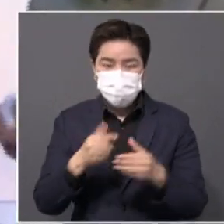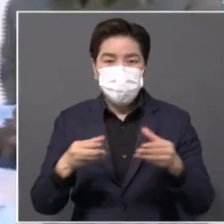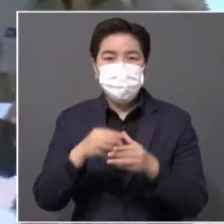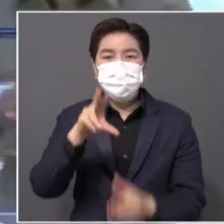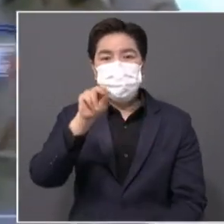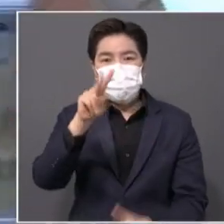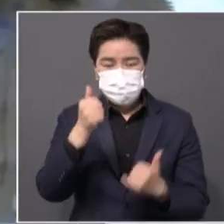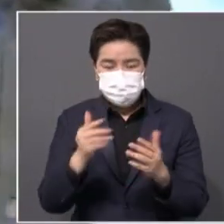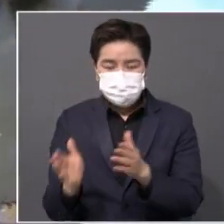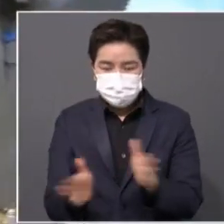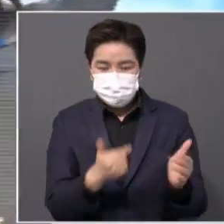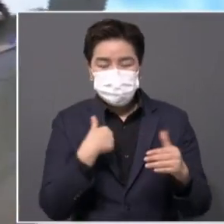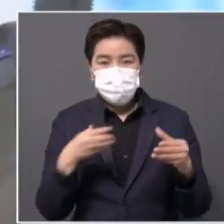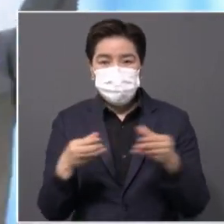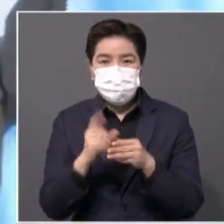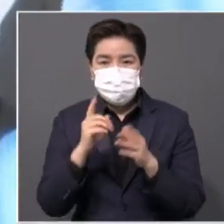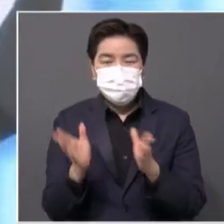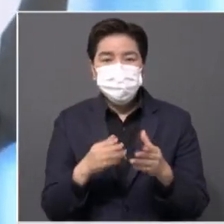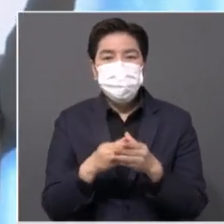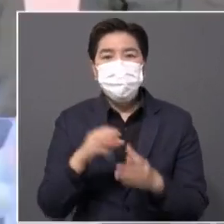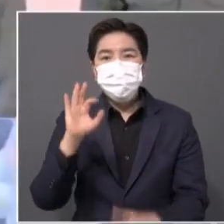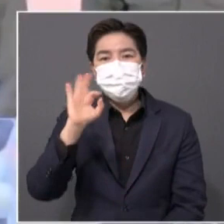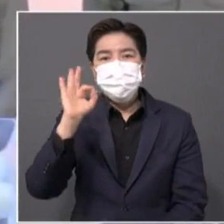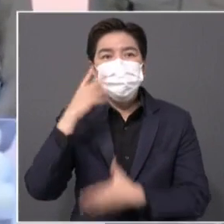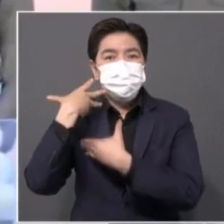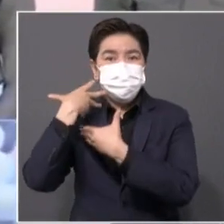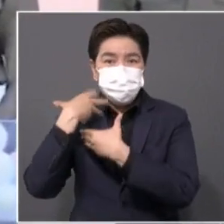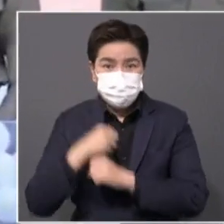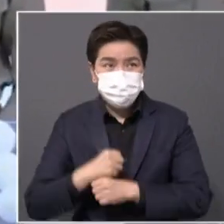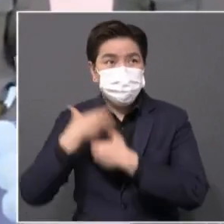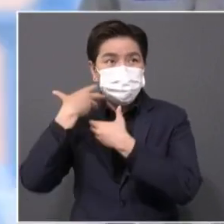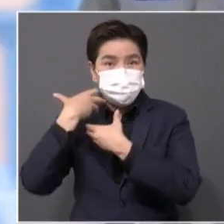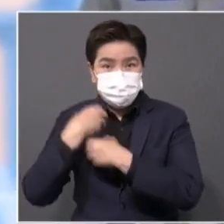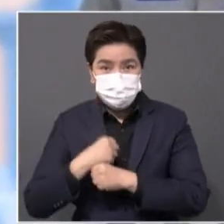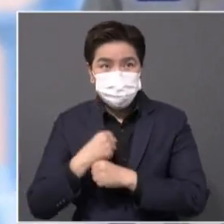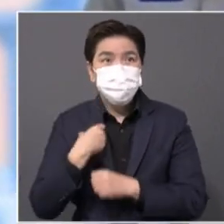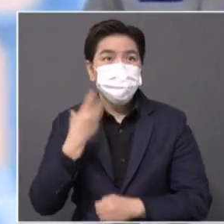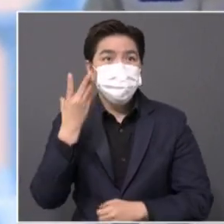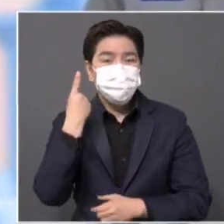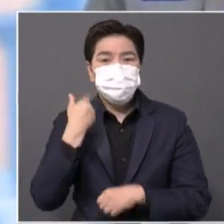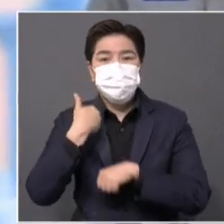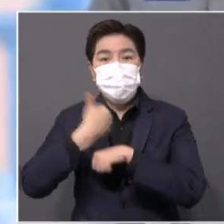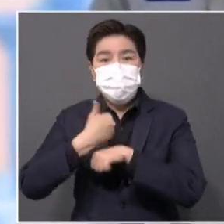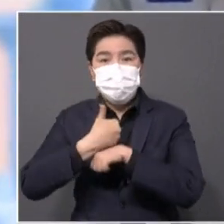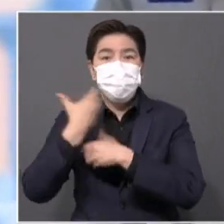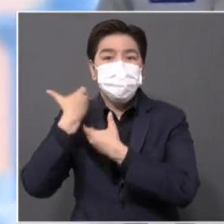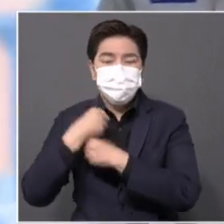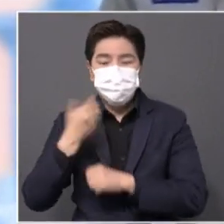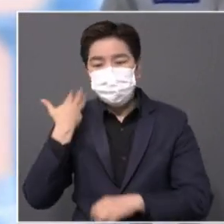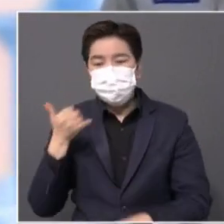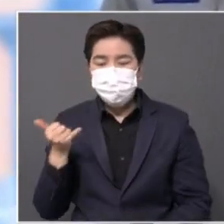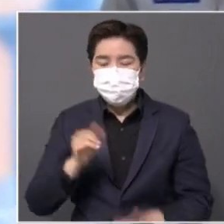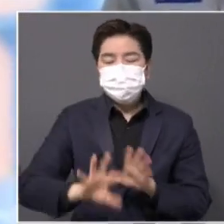32นะครับถัดมาอีก 1พรรคพรรคสีฟ้าอย่างประชาธิปัตย์ล่ะครับเมื่อวานนี้คุณจุรีรัตน์สนามพิสิษฐ์